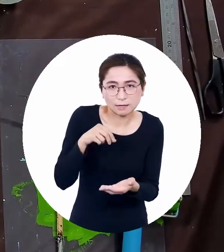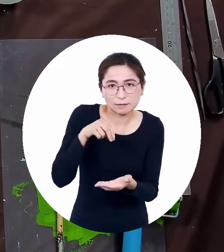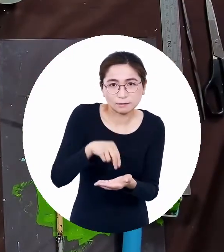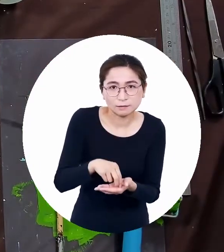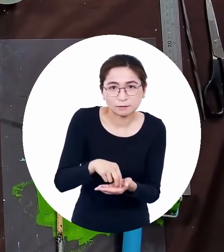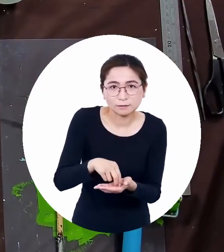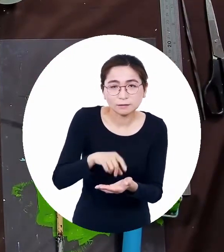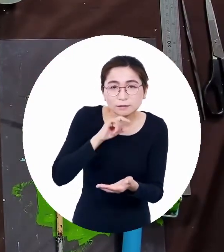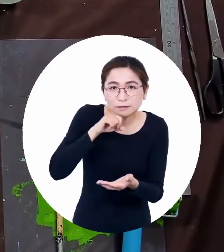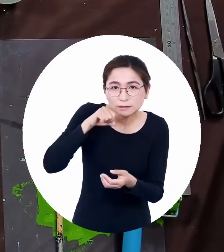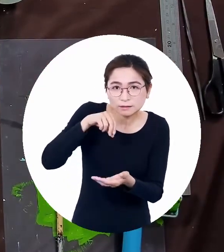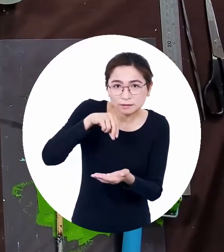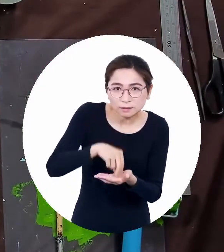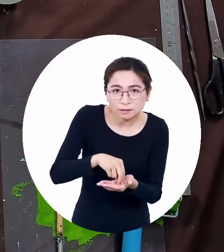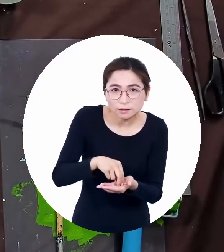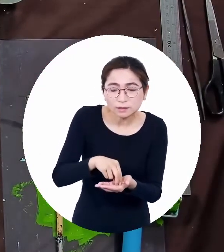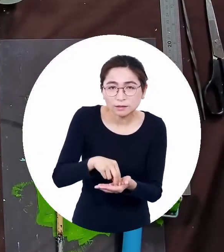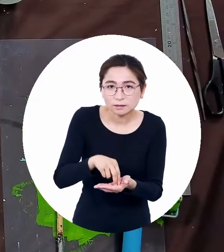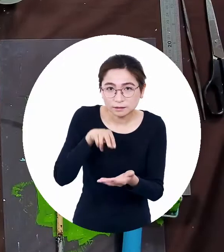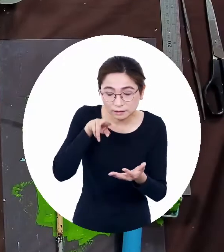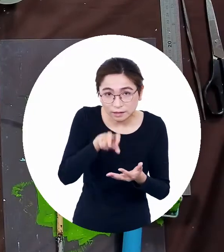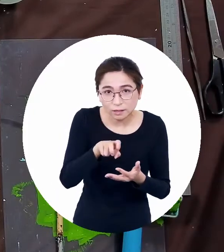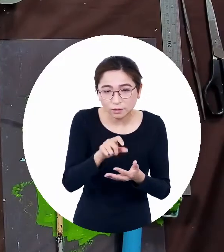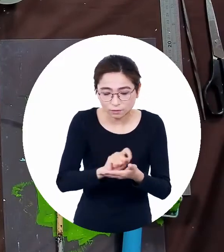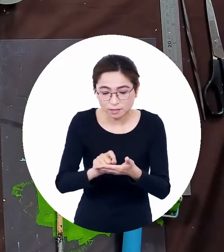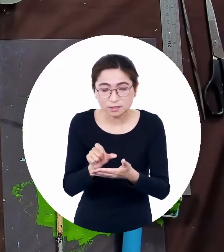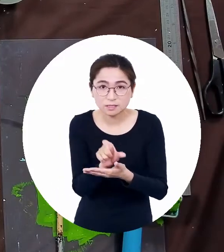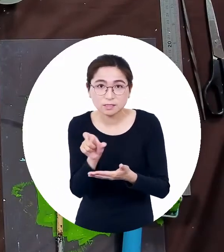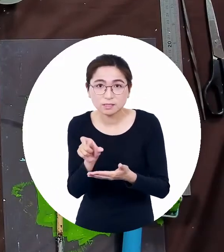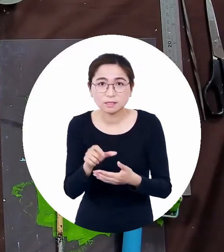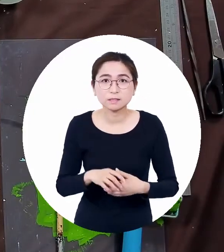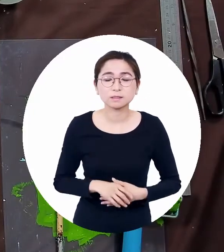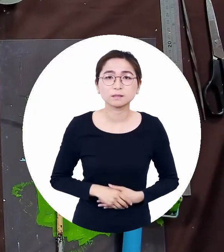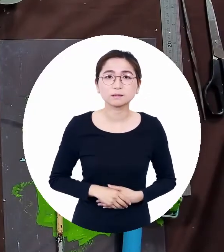咁。印過張紙嗰度